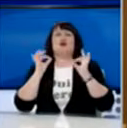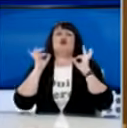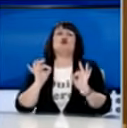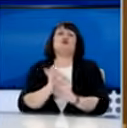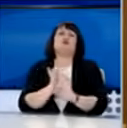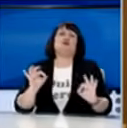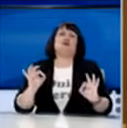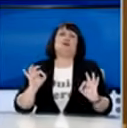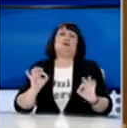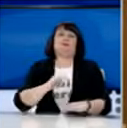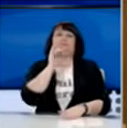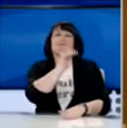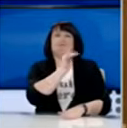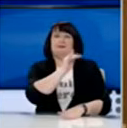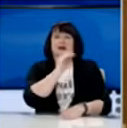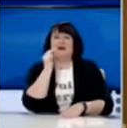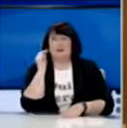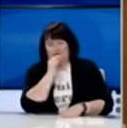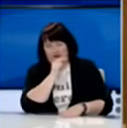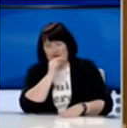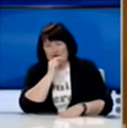καλά. Κύριε Μητσοτάκη,